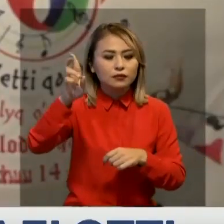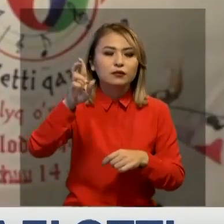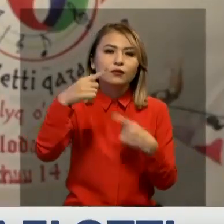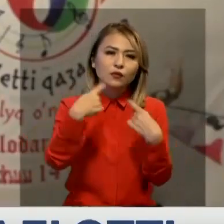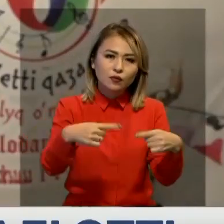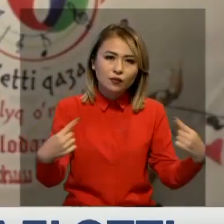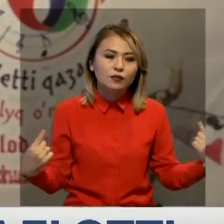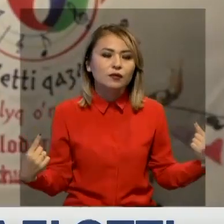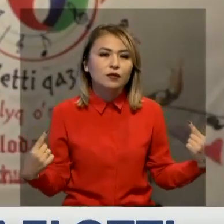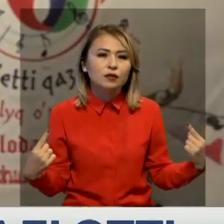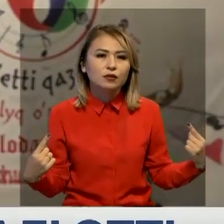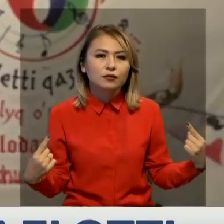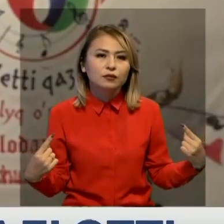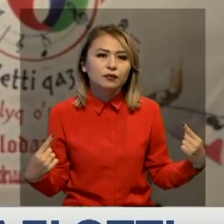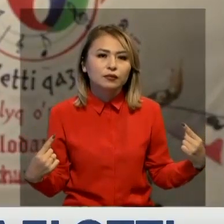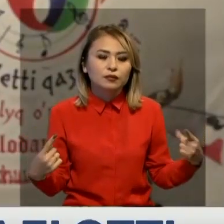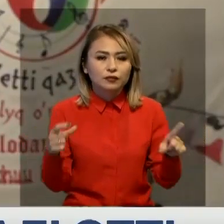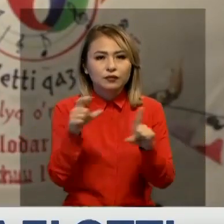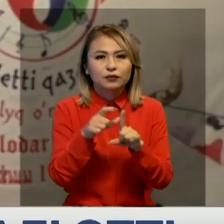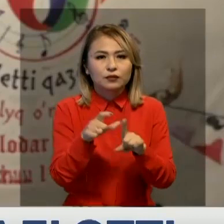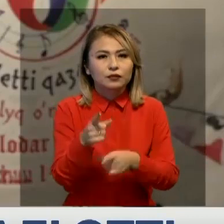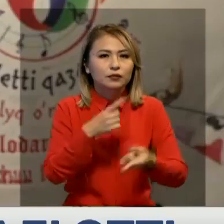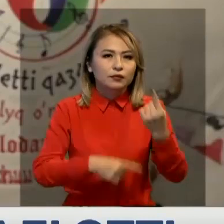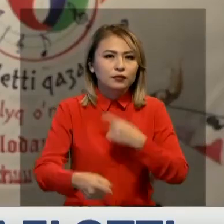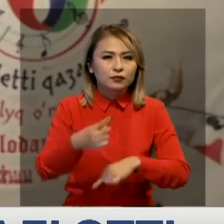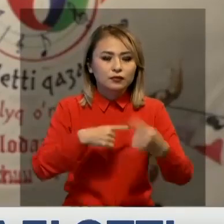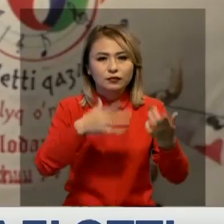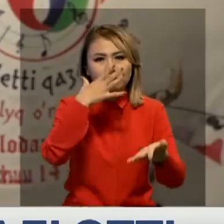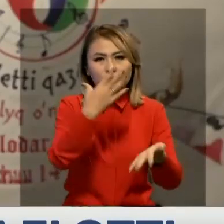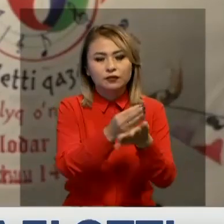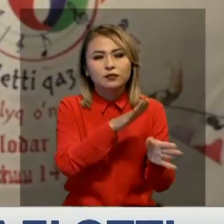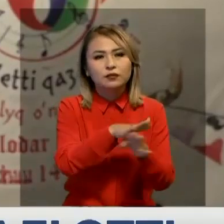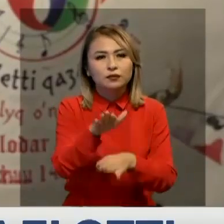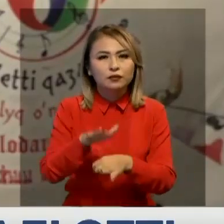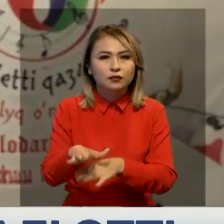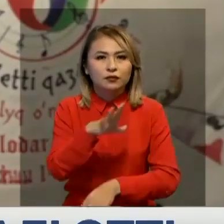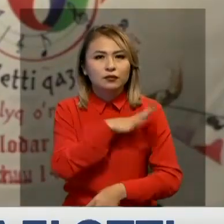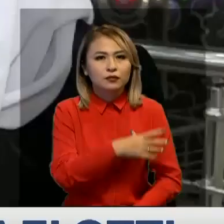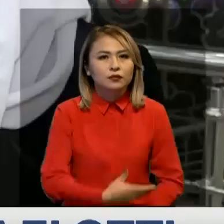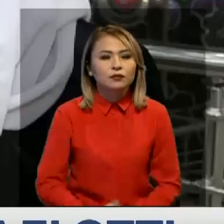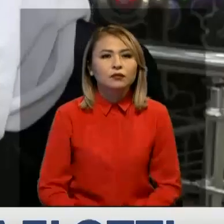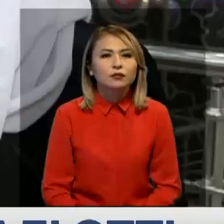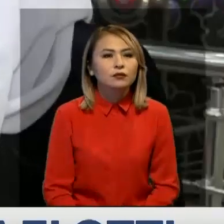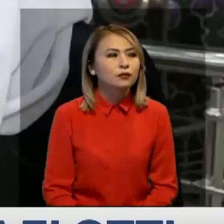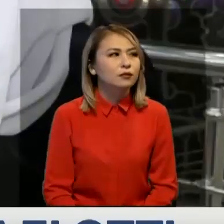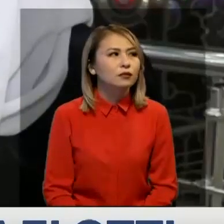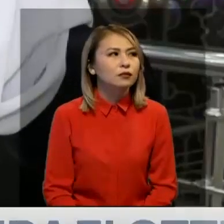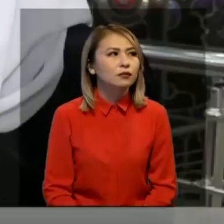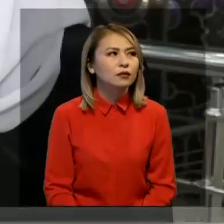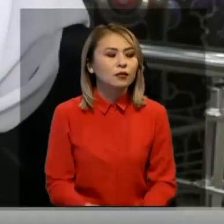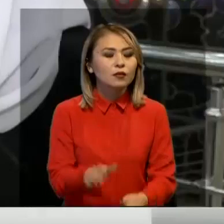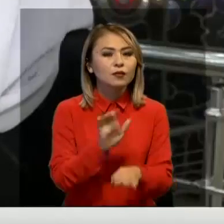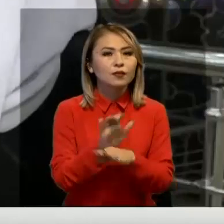да арым-жырым сөздеріміз осын қайта өзі орнына оралуына біз қуаныштамыз. Өндірушілердің